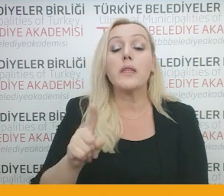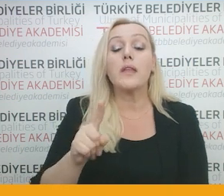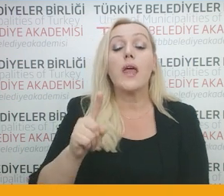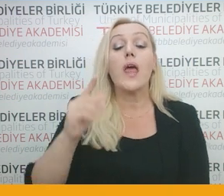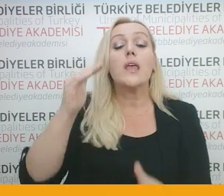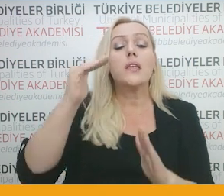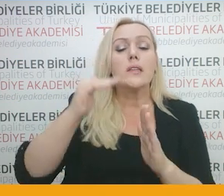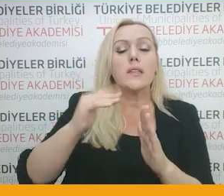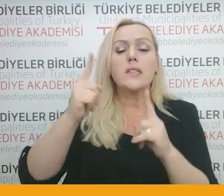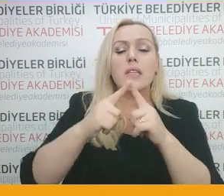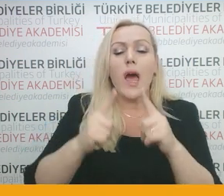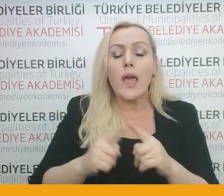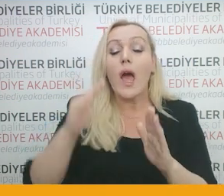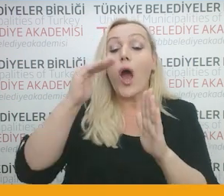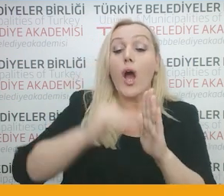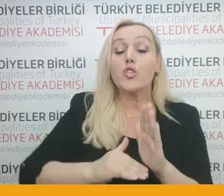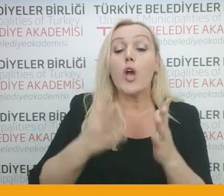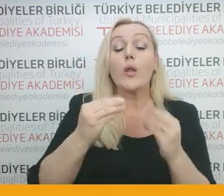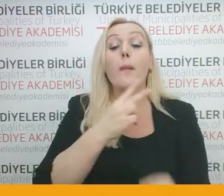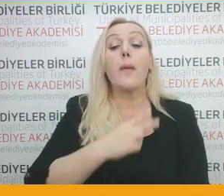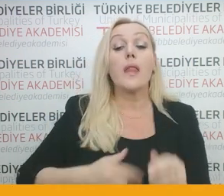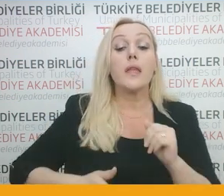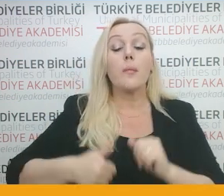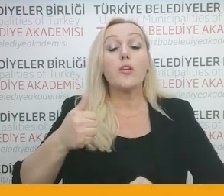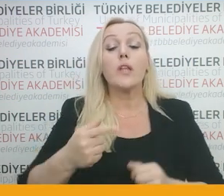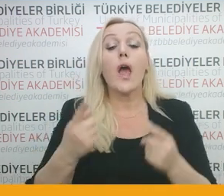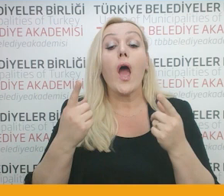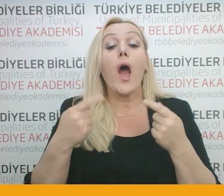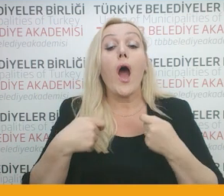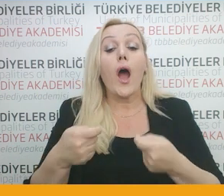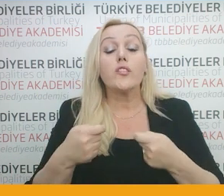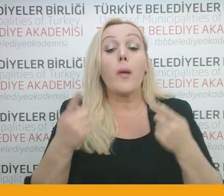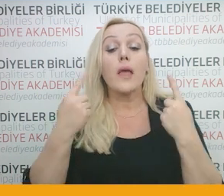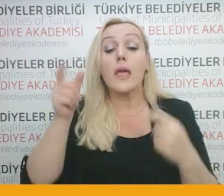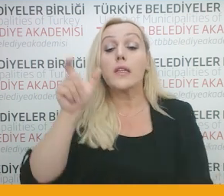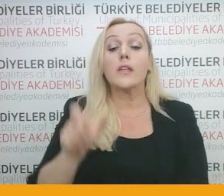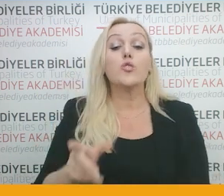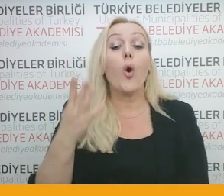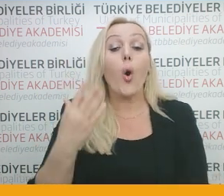küçük belediyelerde belediye başkanı aynı zamanda harcama yetkilisi olabiliyor.